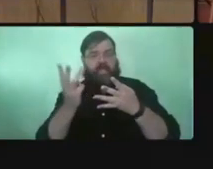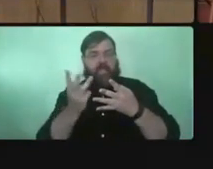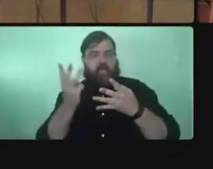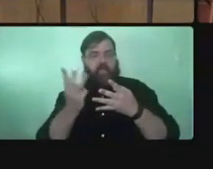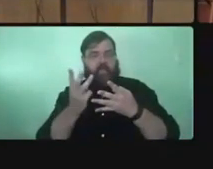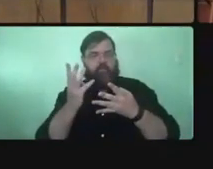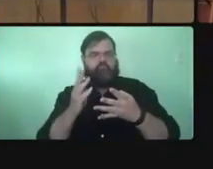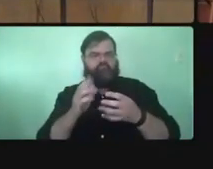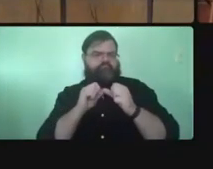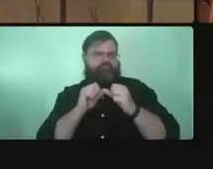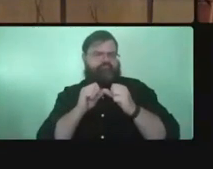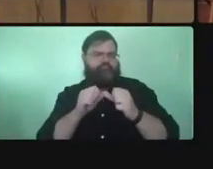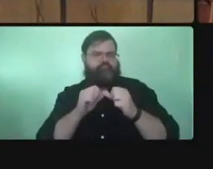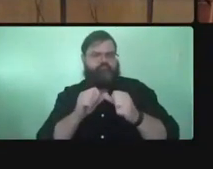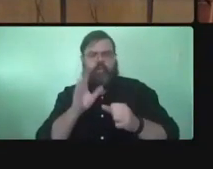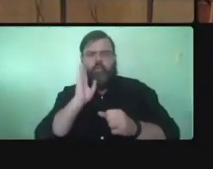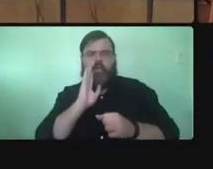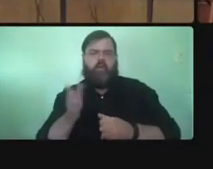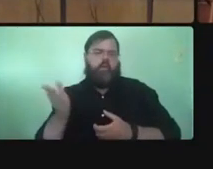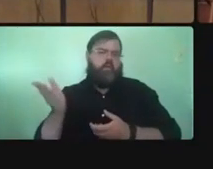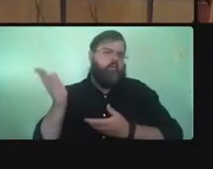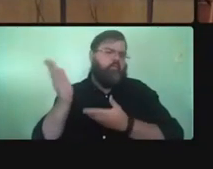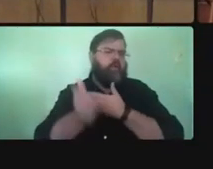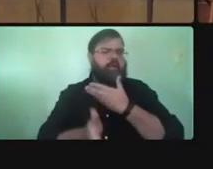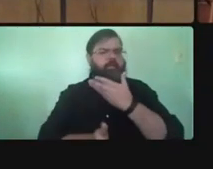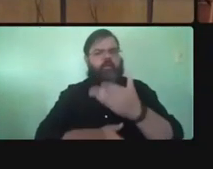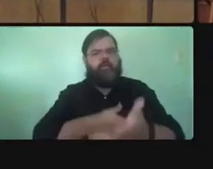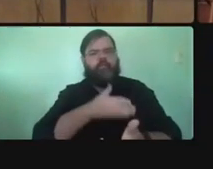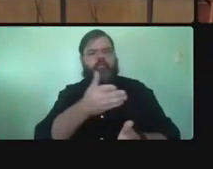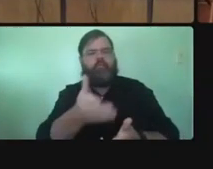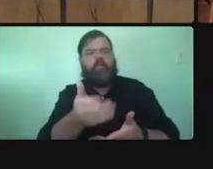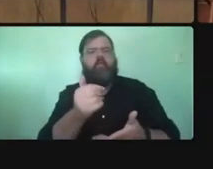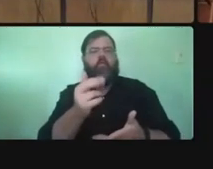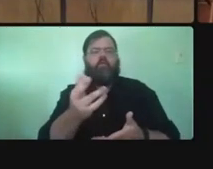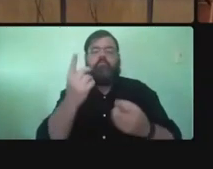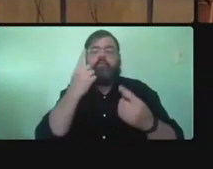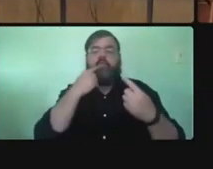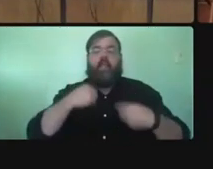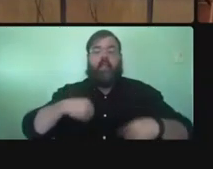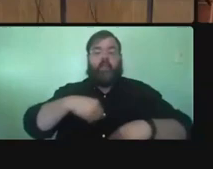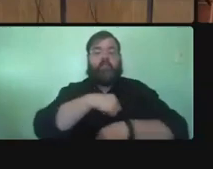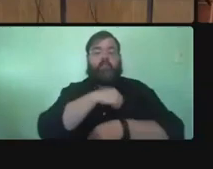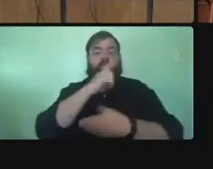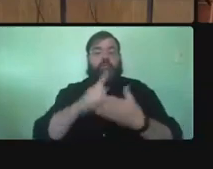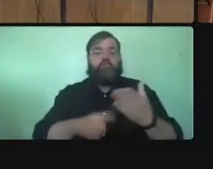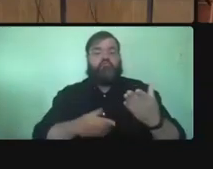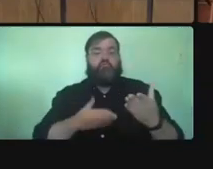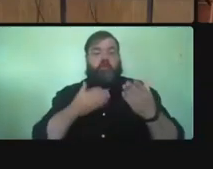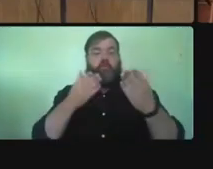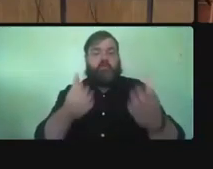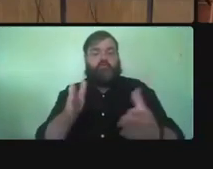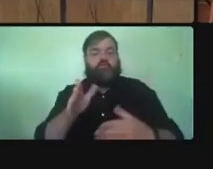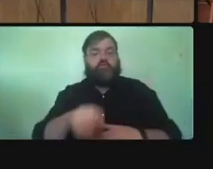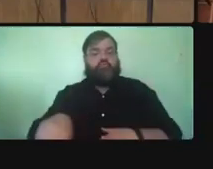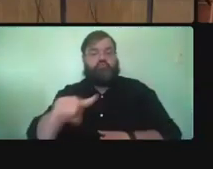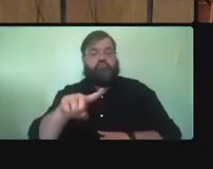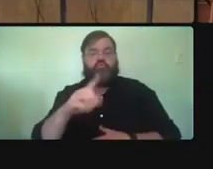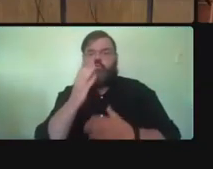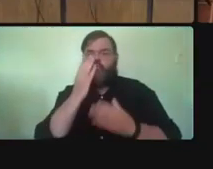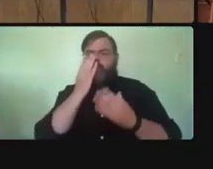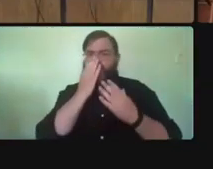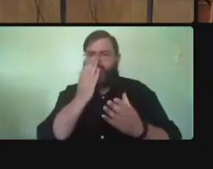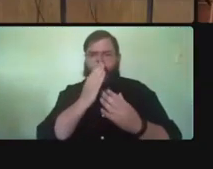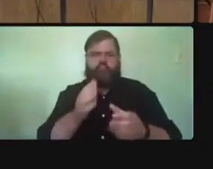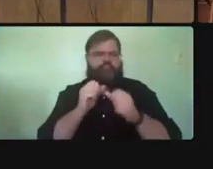Huwa tunakutana kila mwezi, na hapo unaweza kupata maelezo kamili.